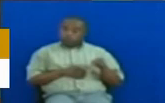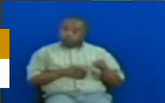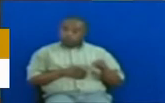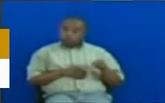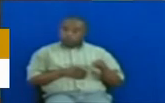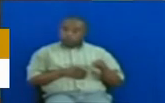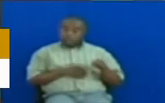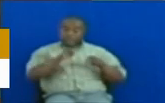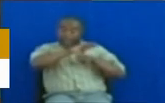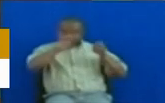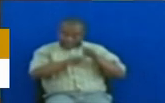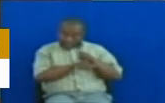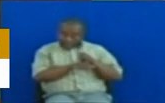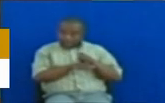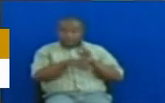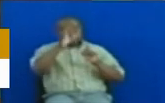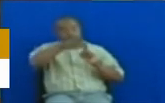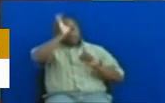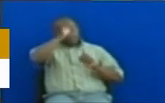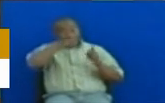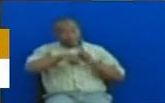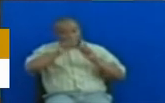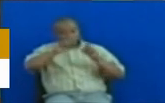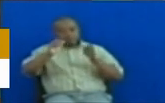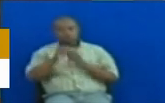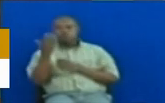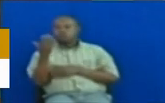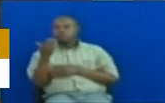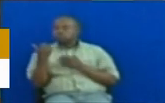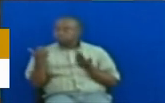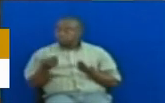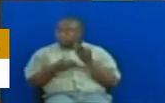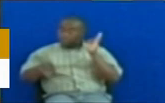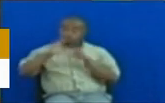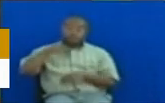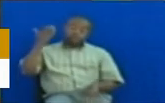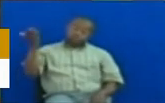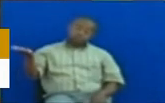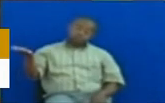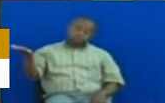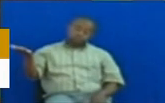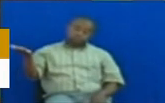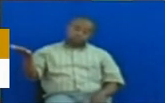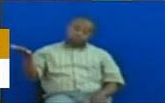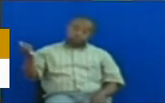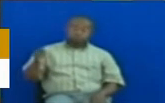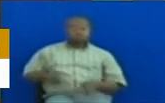na deputy kama ambavyo anakuwa appointed kwenye section 15. Mwenyekiti, Mheshimiwa Sora